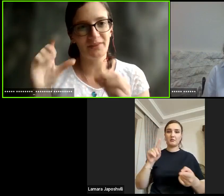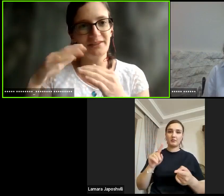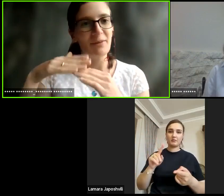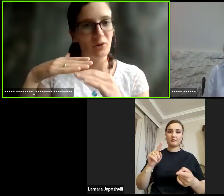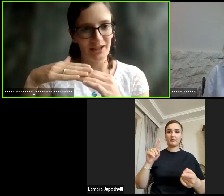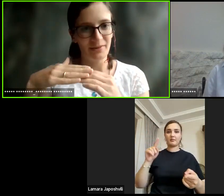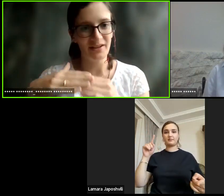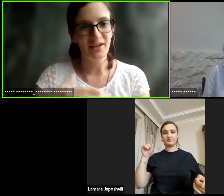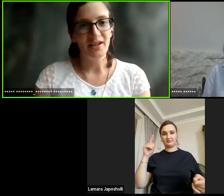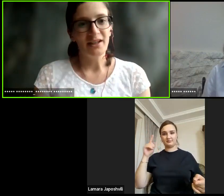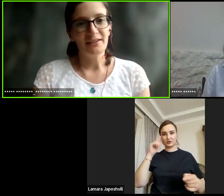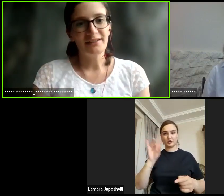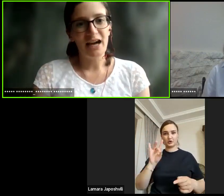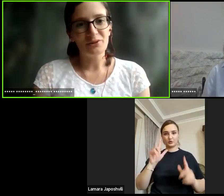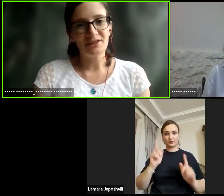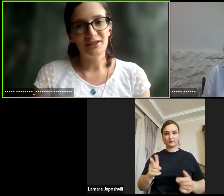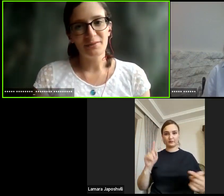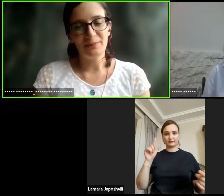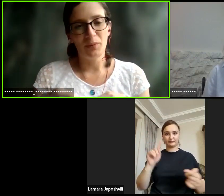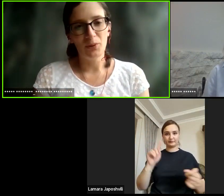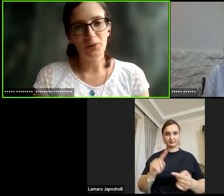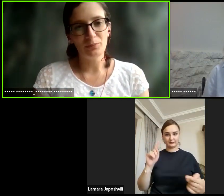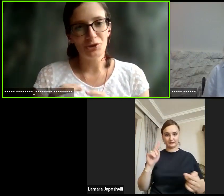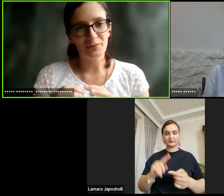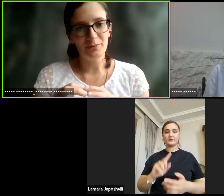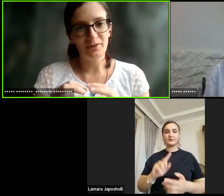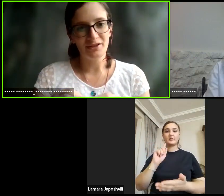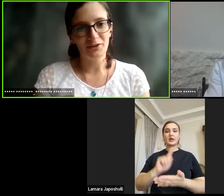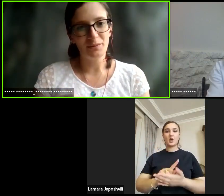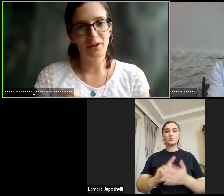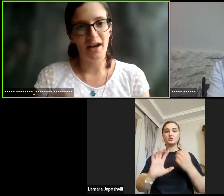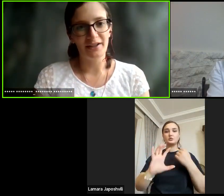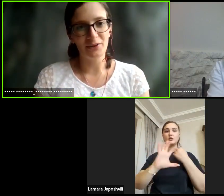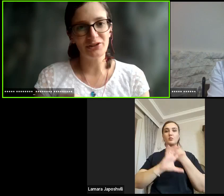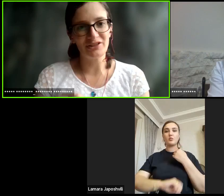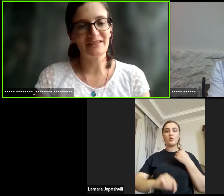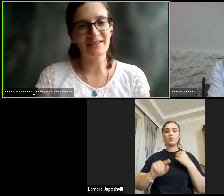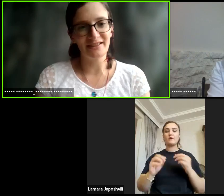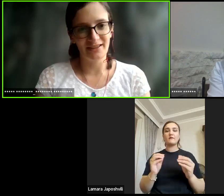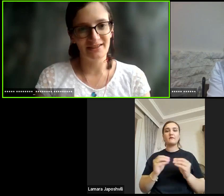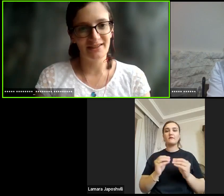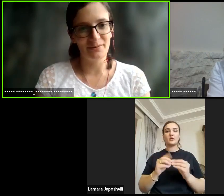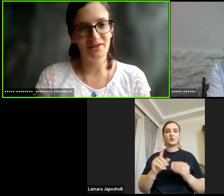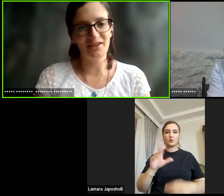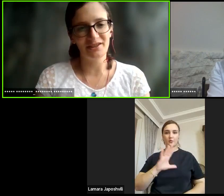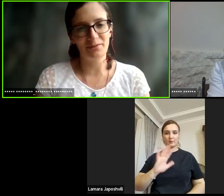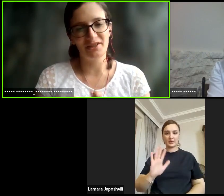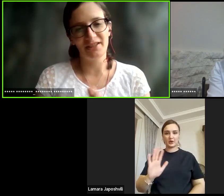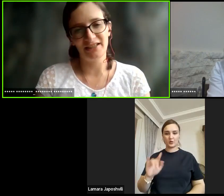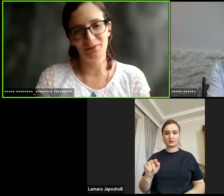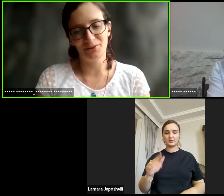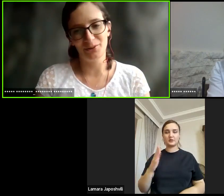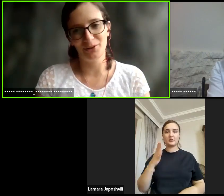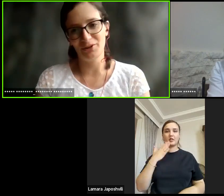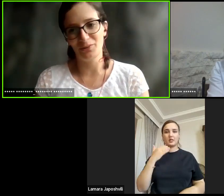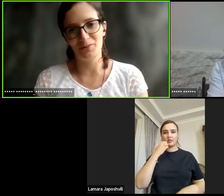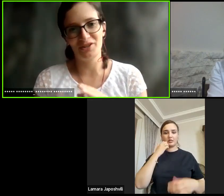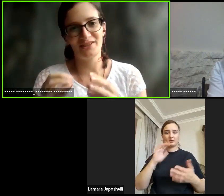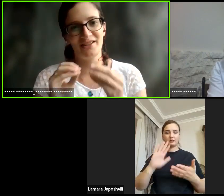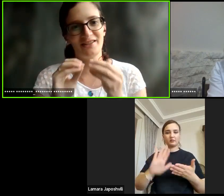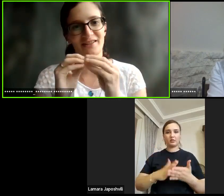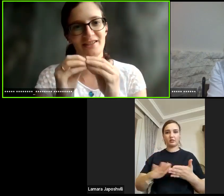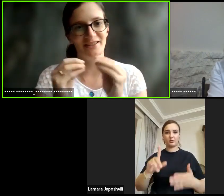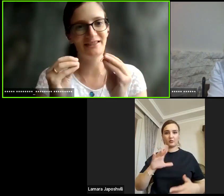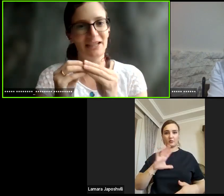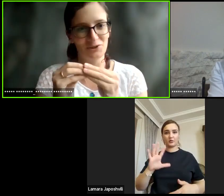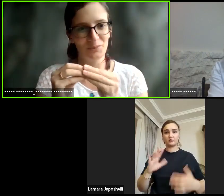დონიდან დამოკლება. და აუცილებლად ბოლო მუშავდება ისე, რომ არ იყოს სრიალა ზედაპირზე. შესაბამისად, თანამედროვე პირობებში